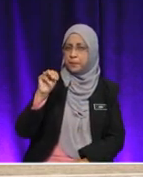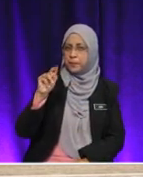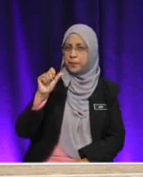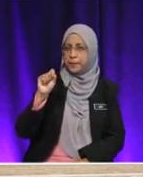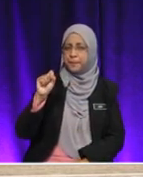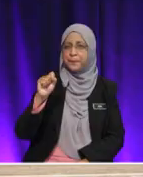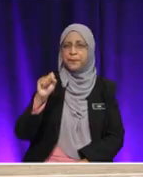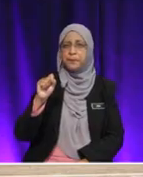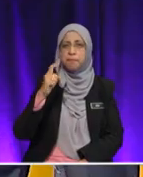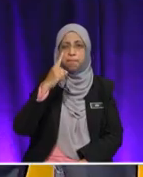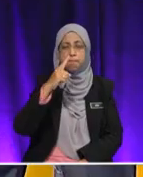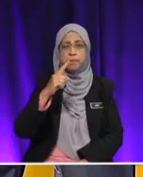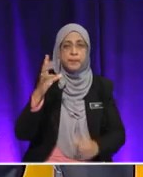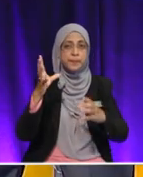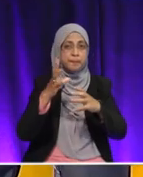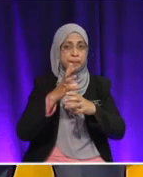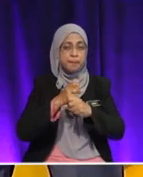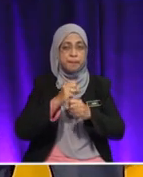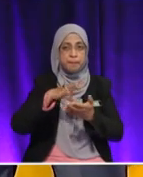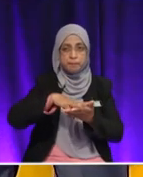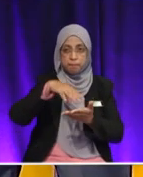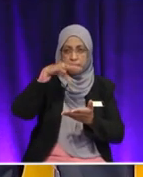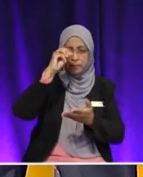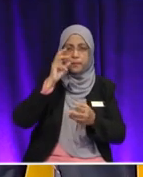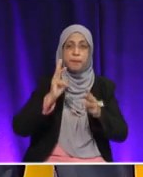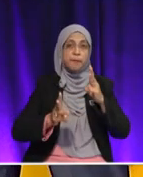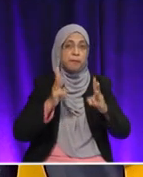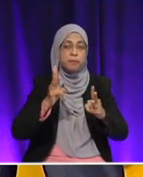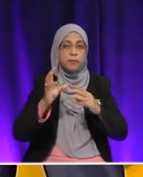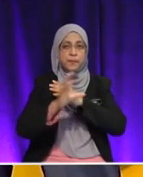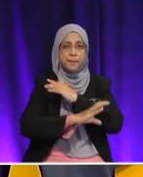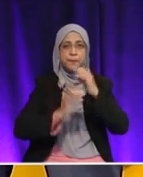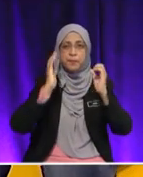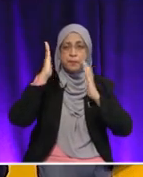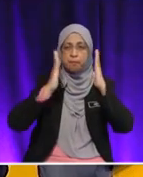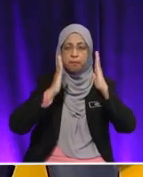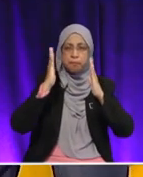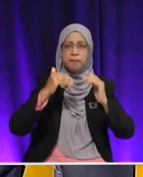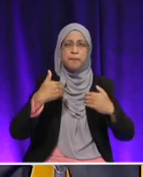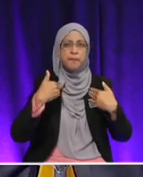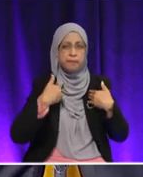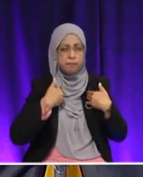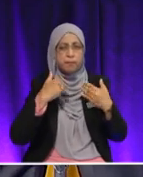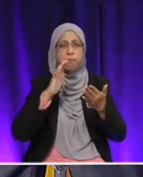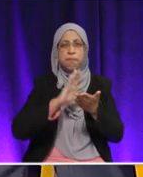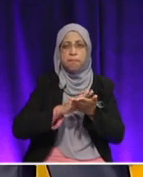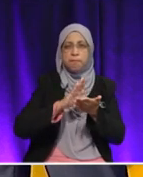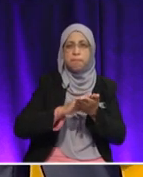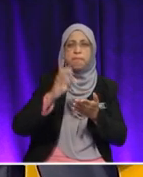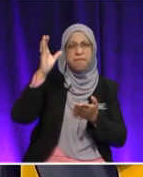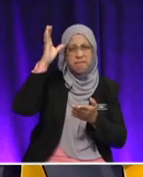negara kita mempunyai berbagai bangsa setiap Kau mempunyai sekolah masing-masing terutamanya sekolah rendah